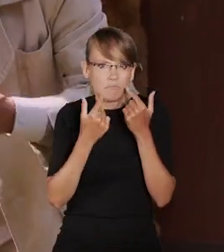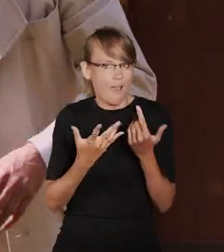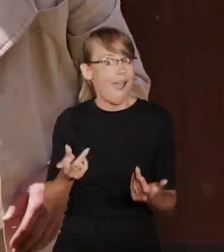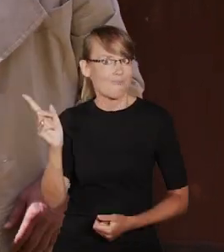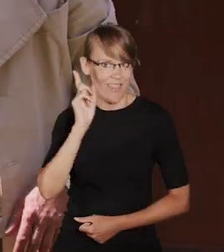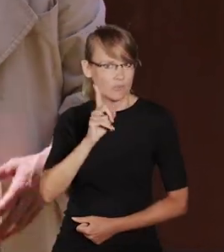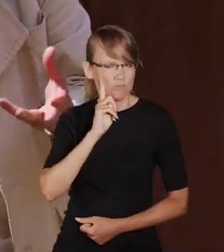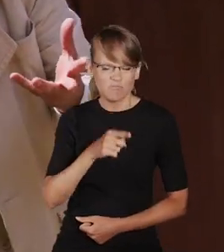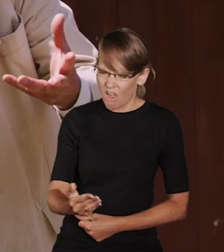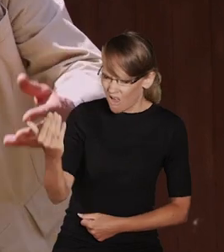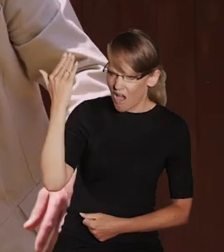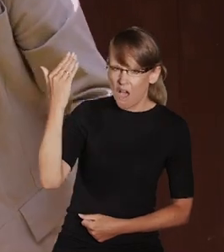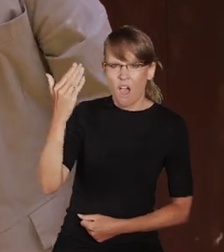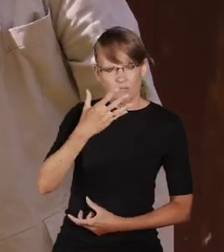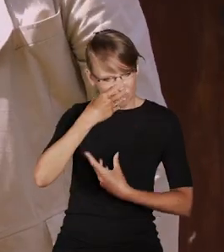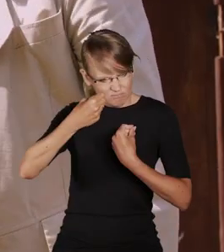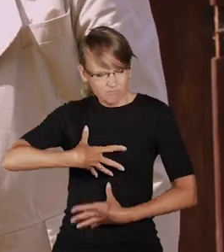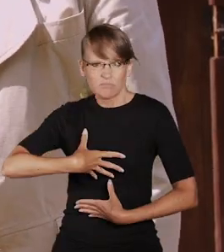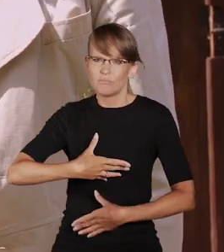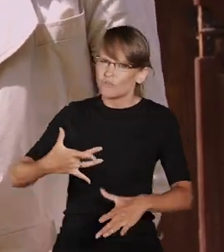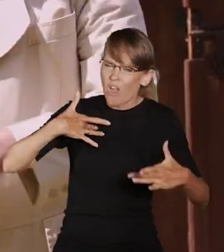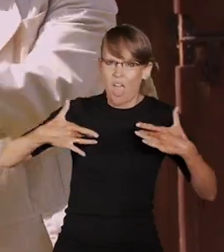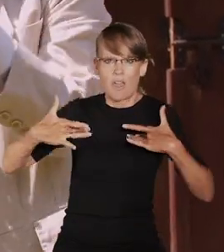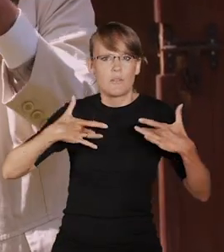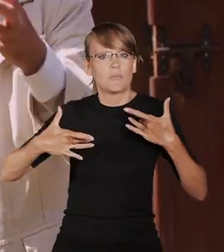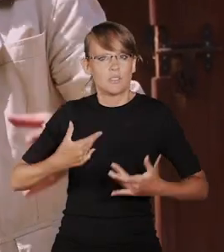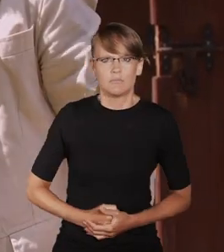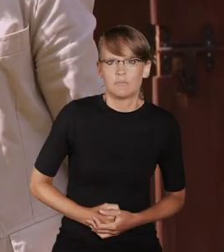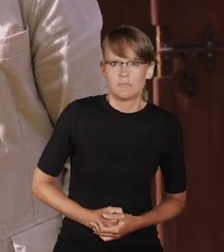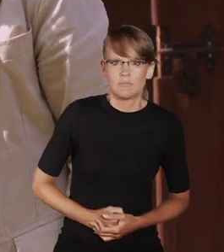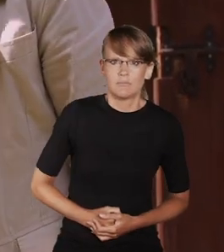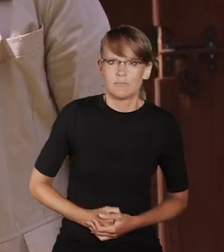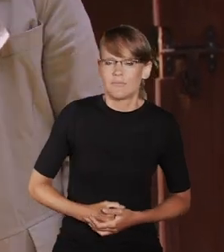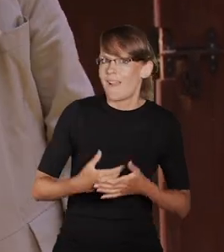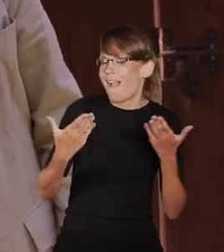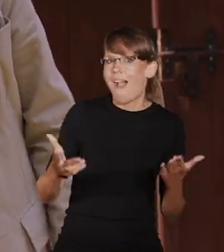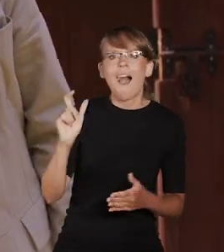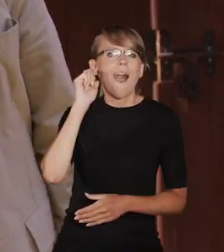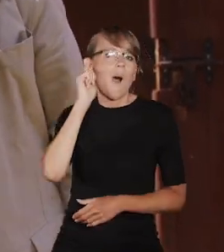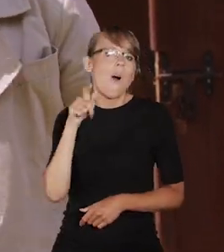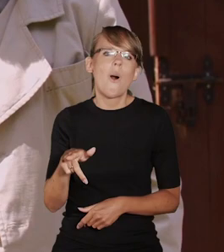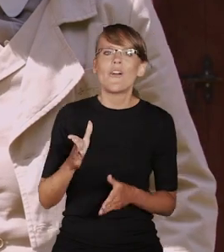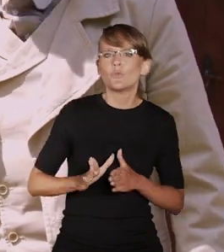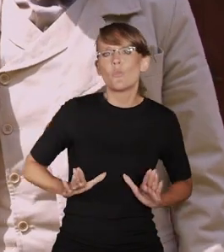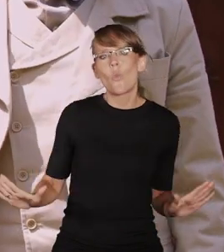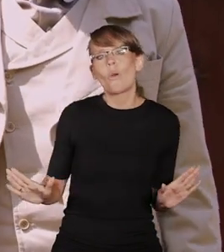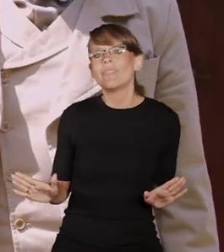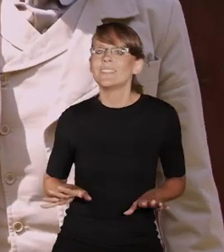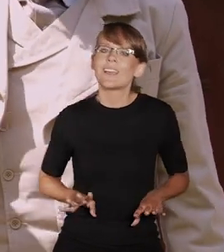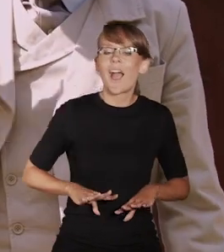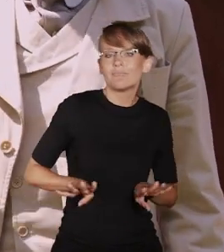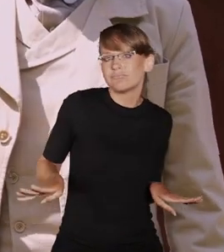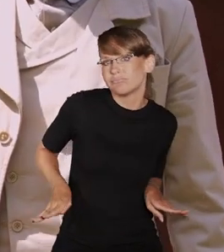psa albo kota! W miłości potrafi tylko kwilić i mazgaić się, podczas gdy mężczyzna poświęca